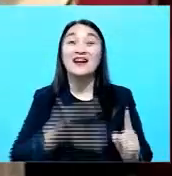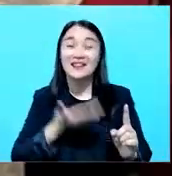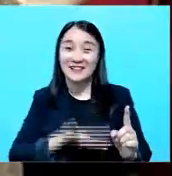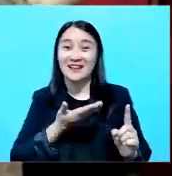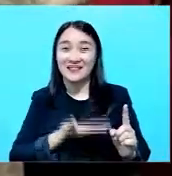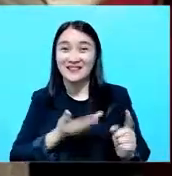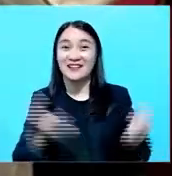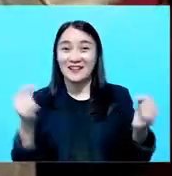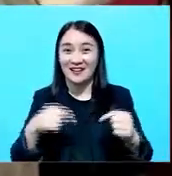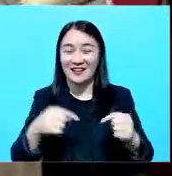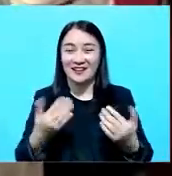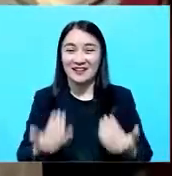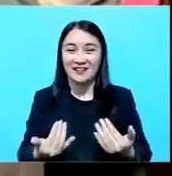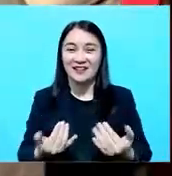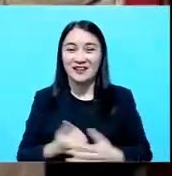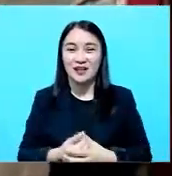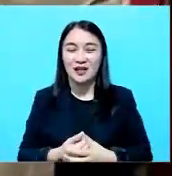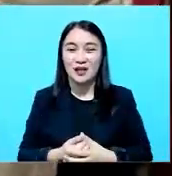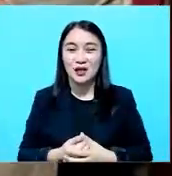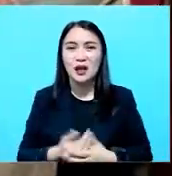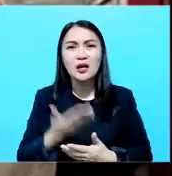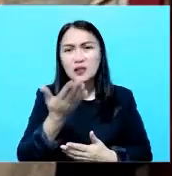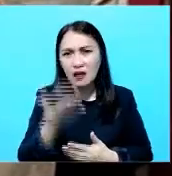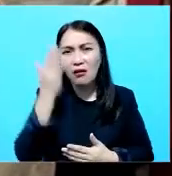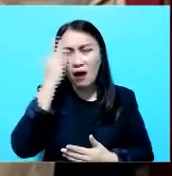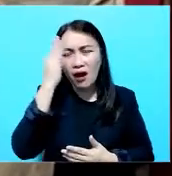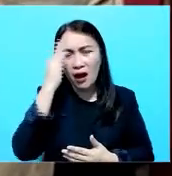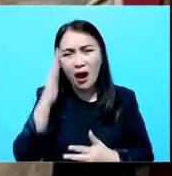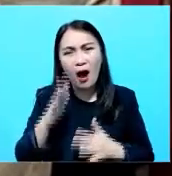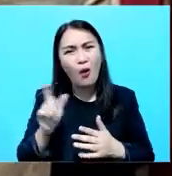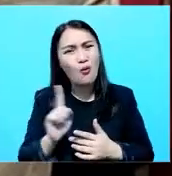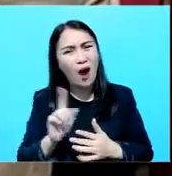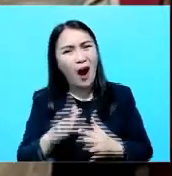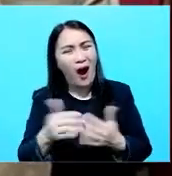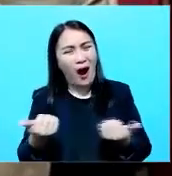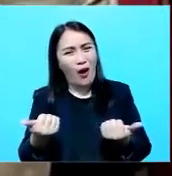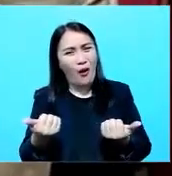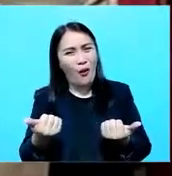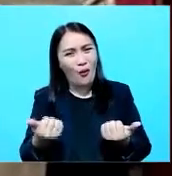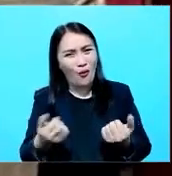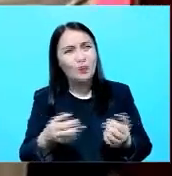Coco? Kasi parang you seem to know the formula on how to hit, to keep the iron hot.